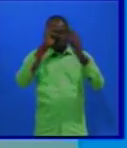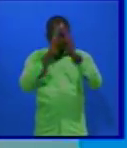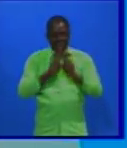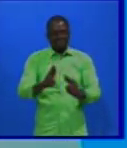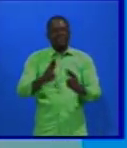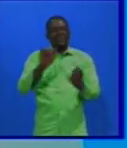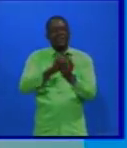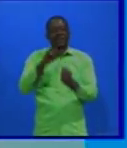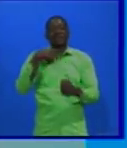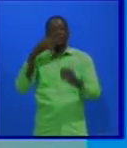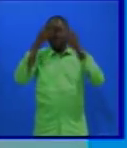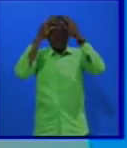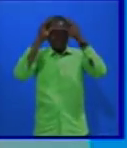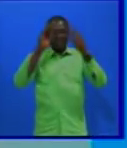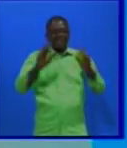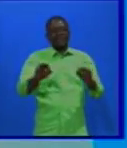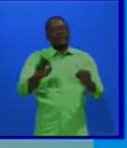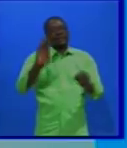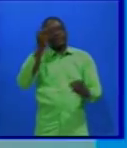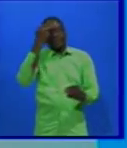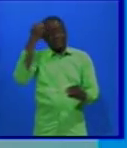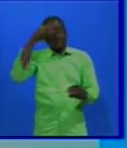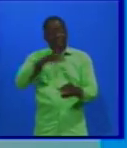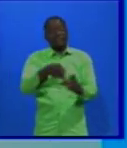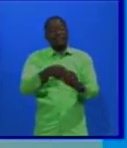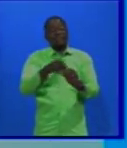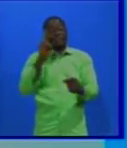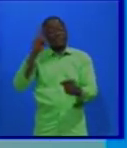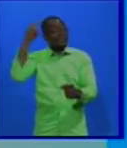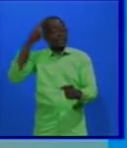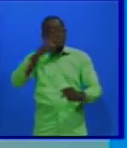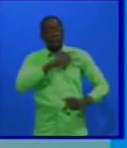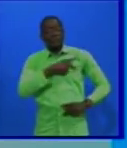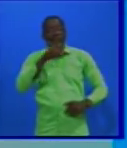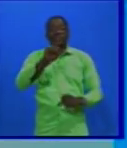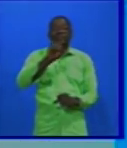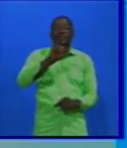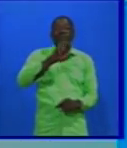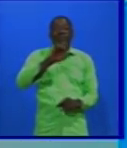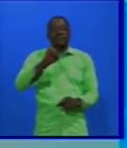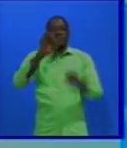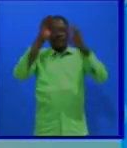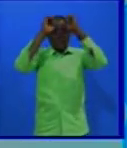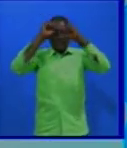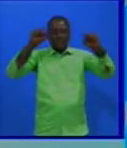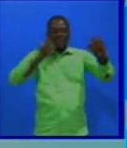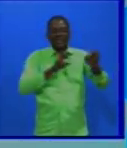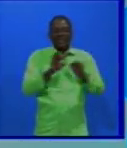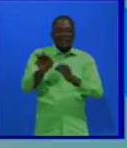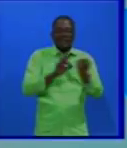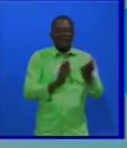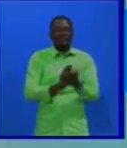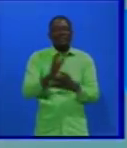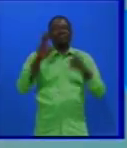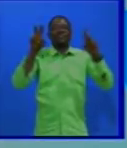la décision de Donald Trump de retirer les forces spéciales américaines de la Syrie. Le président américain avait expliqué son geste par la victoire sur